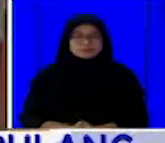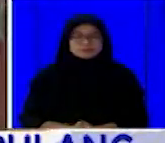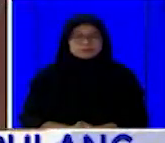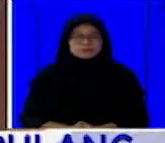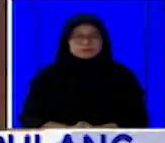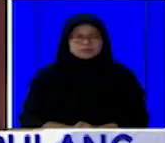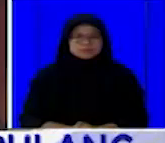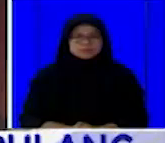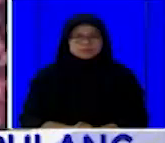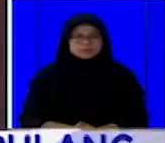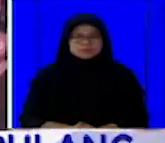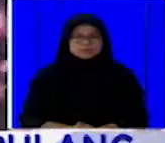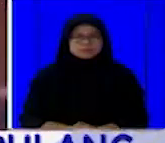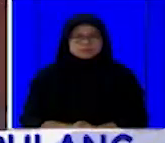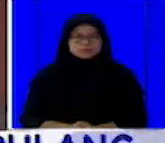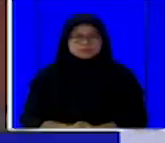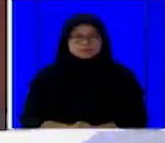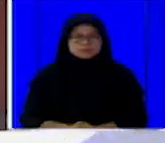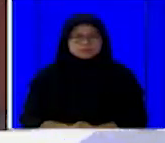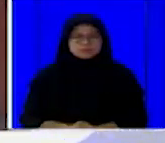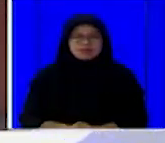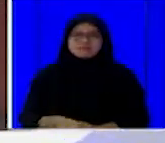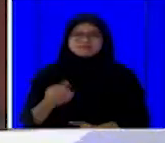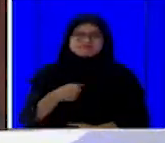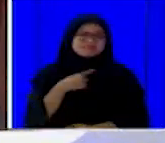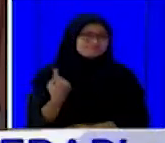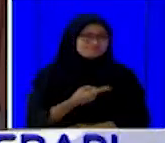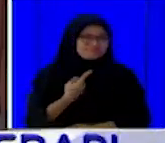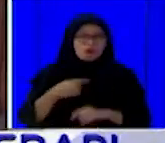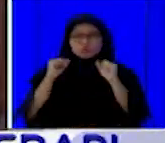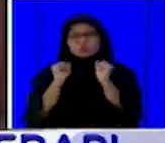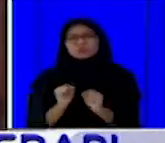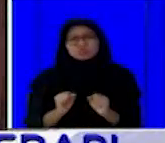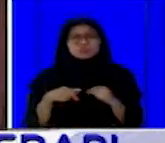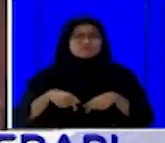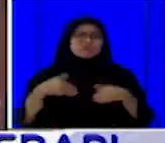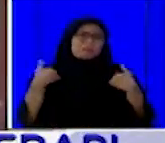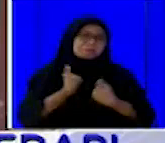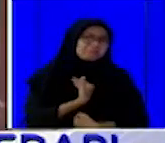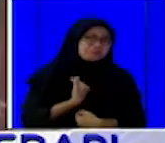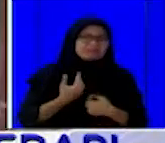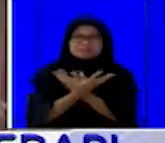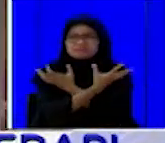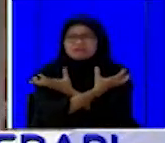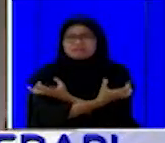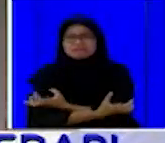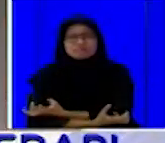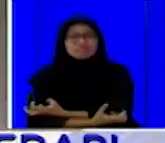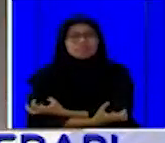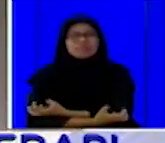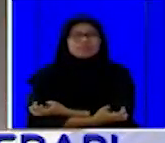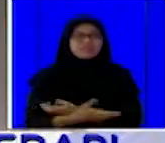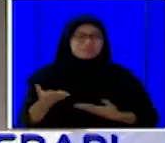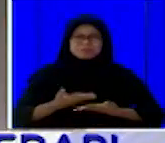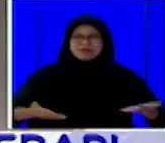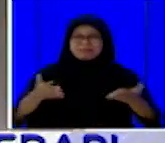Kalau enggak nyabut gaya tapi capek, pegel-pegel sama suhu. Panas, keras. Ya.